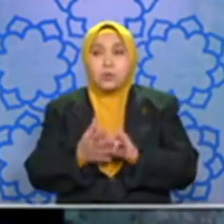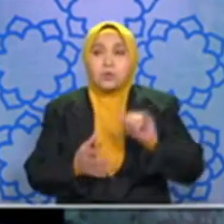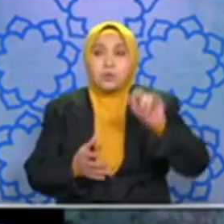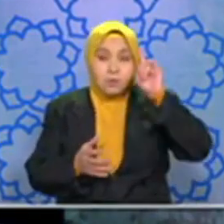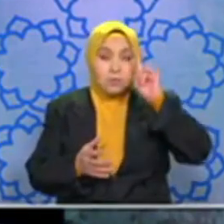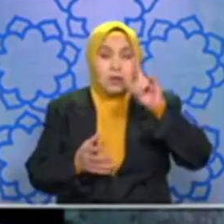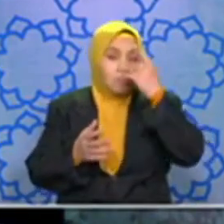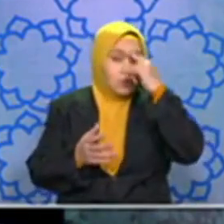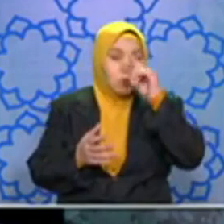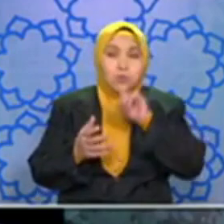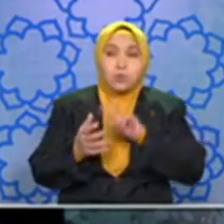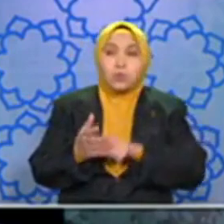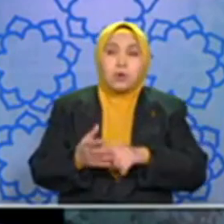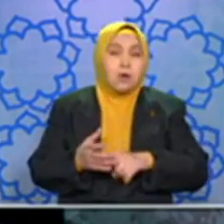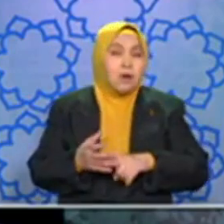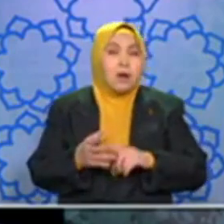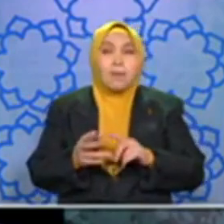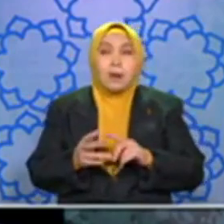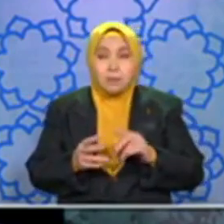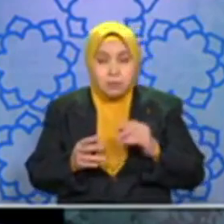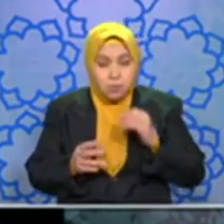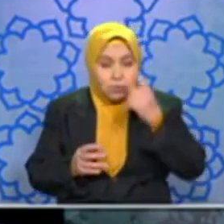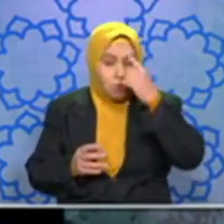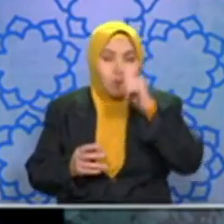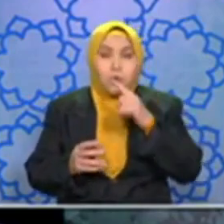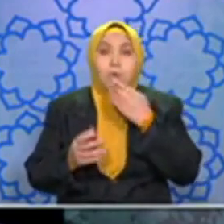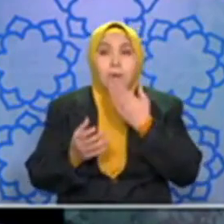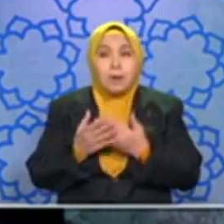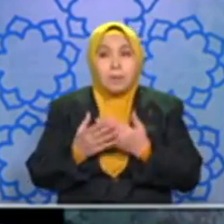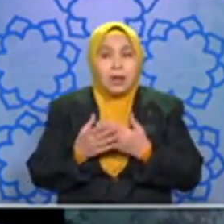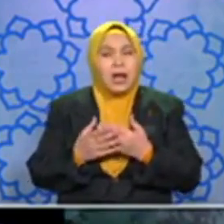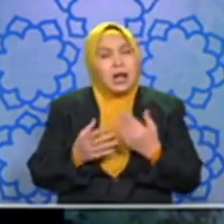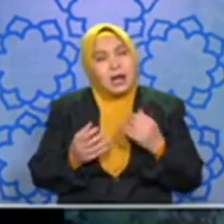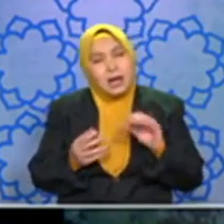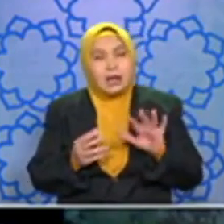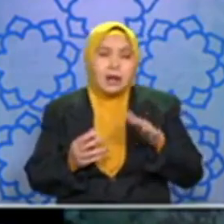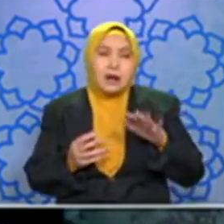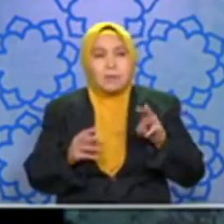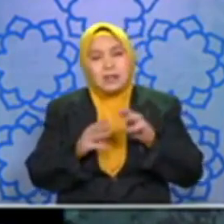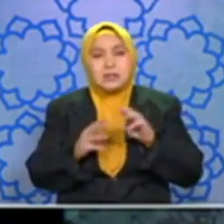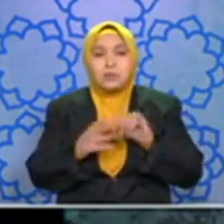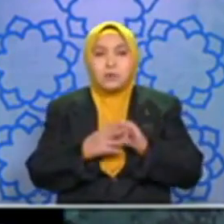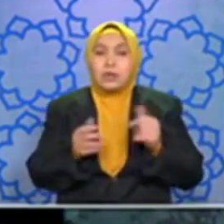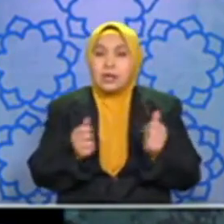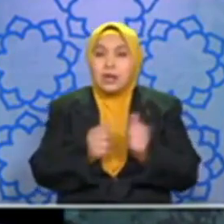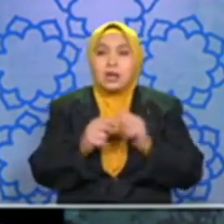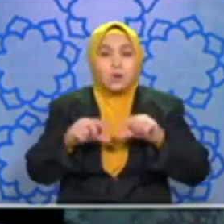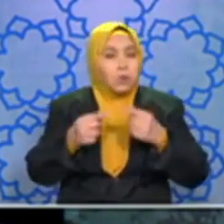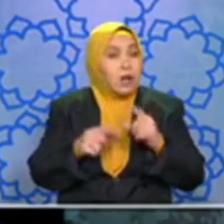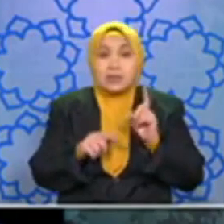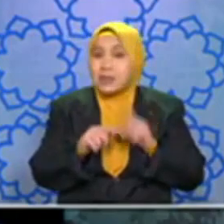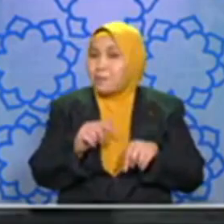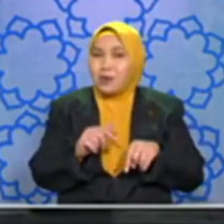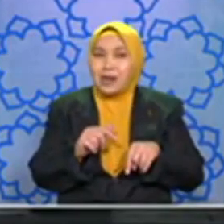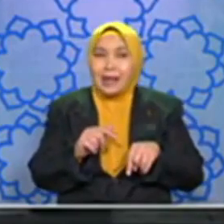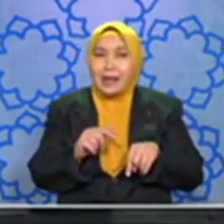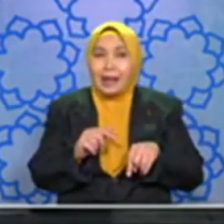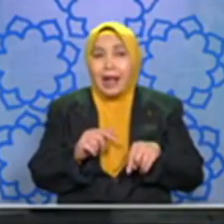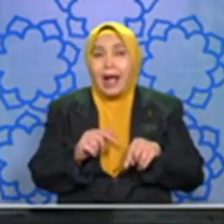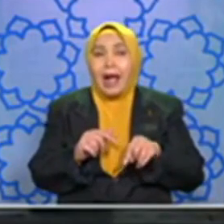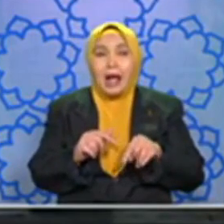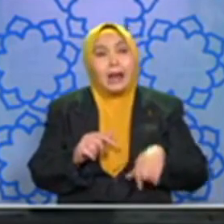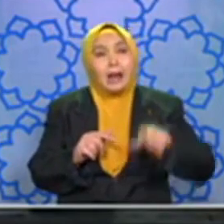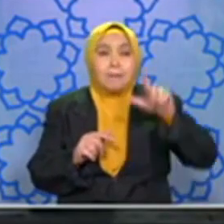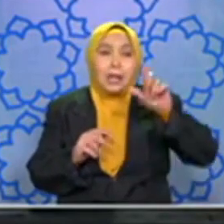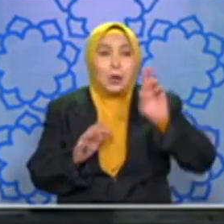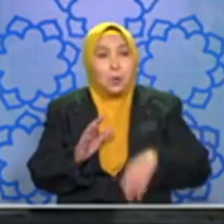Betul. Yang seorang buat yang terbaik, seorang buat lebih kurang ya. Lebih kurang. Jadi dengan Quran ni Ustaz ni tak boleh lebih kurang. Betul. Ya, kita doakan